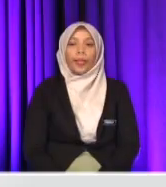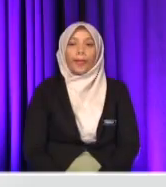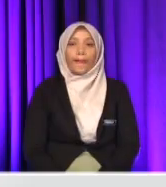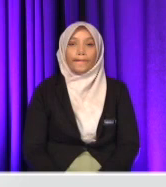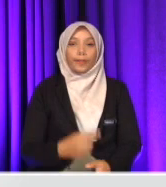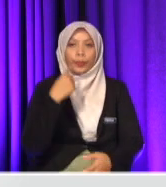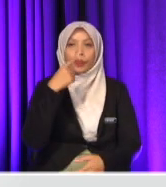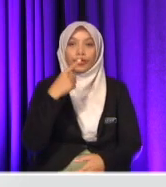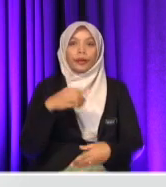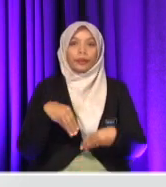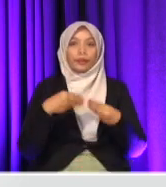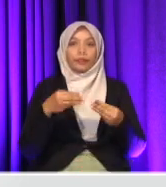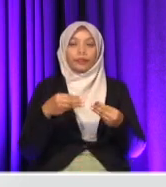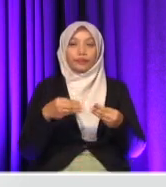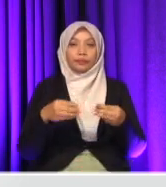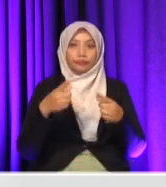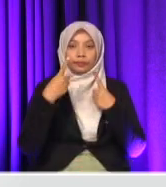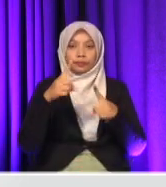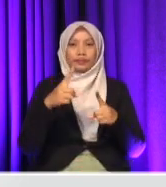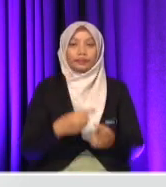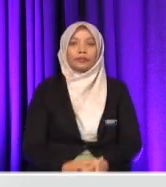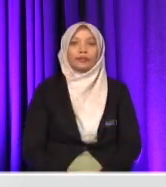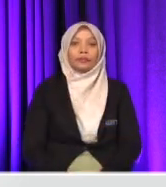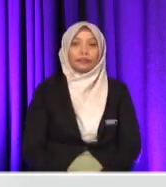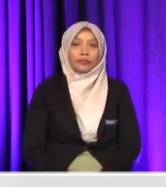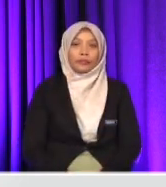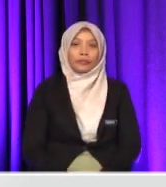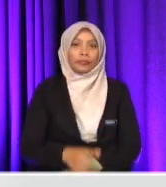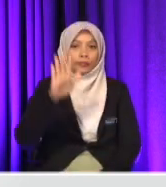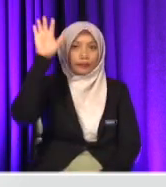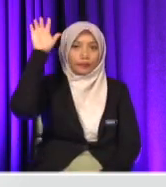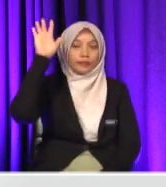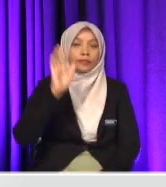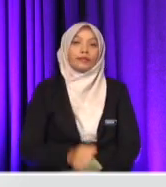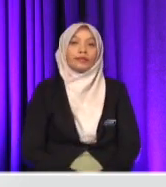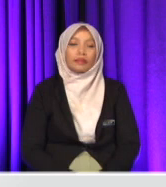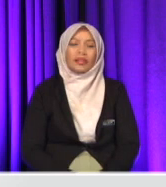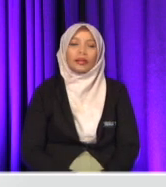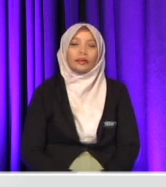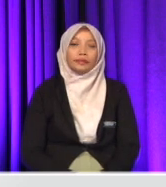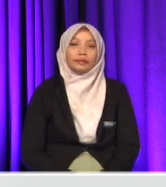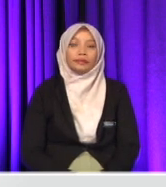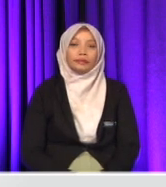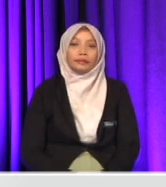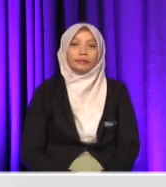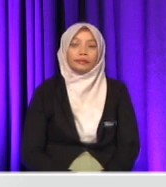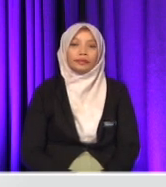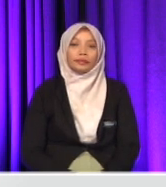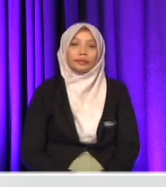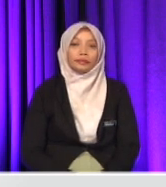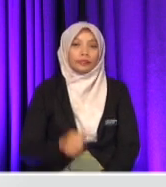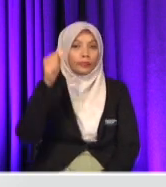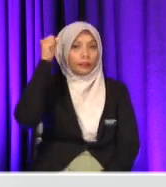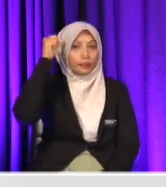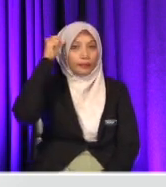jawapan? Senang jadi, dah tulis kat situ dah pun. Siapa nak jawab? Angkat tangan. Siapa nak jawab? Angkat tangan. Siapa nak jawab? Okey. Afiq